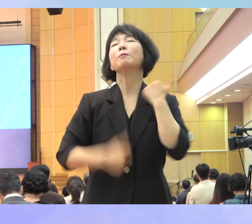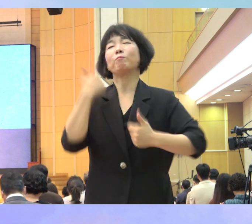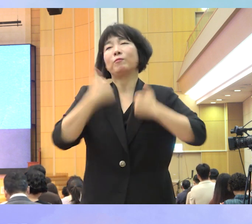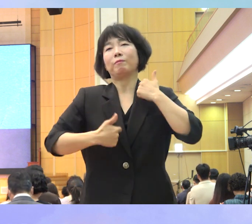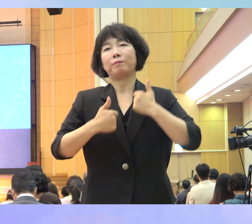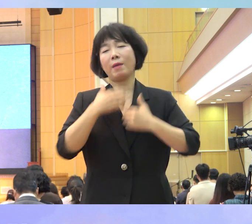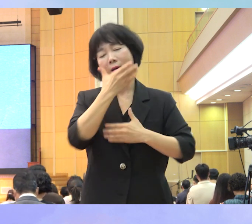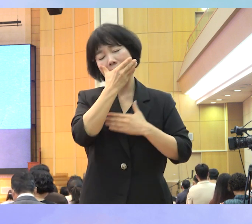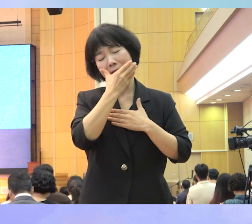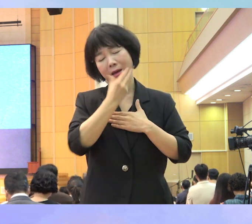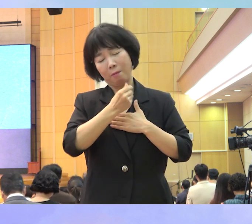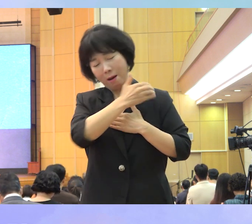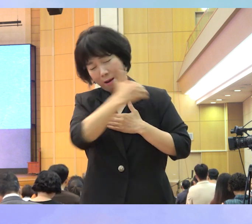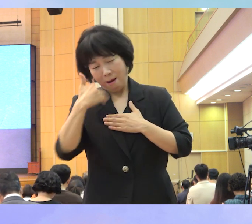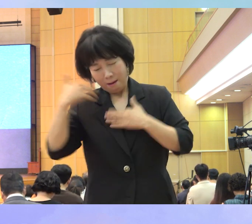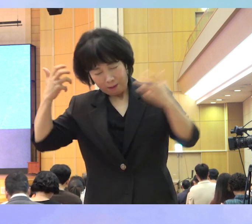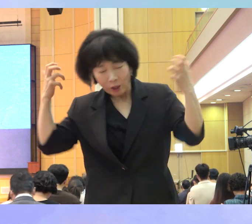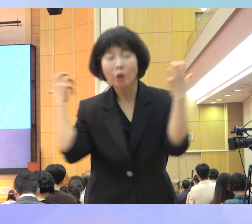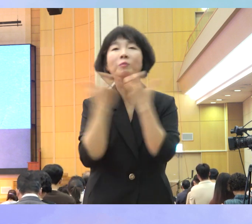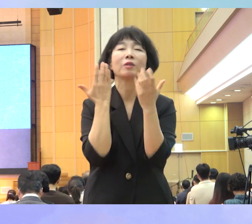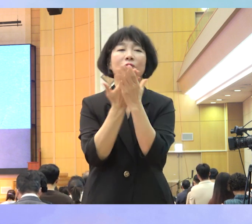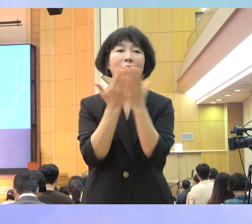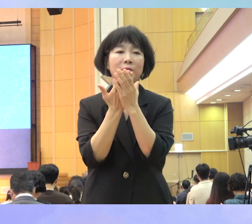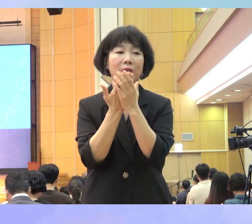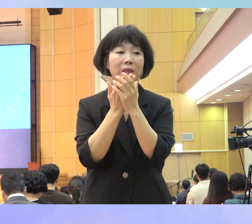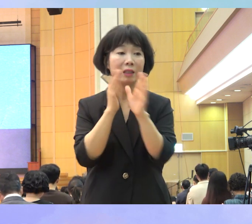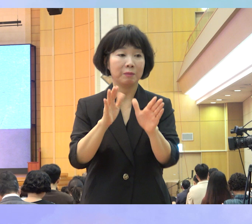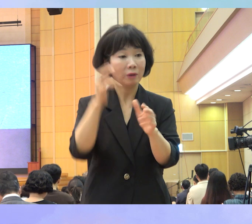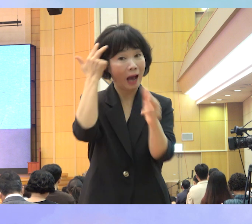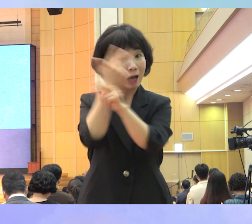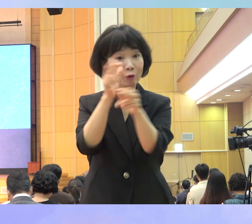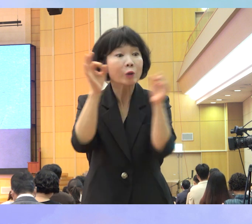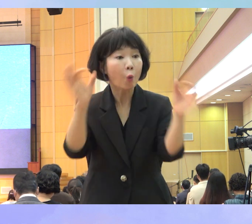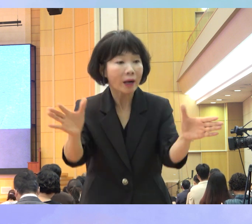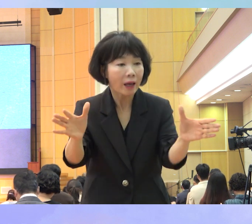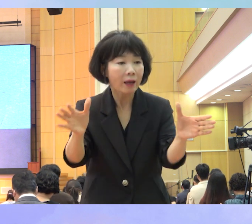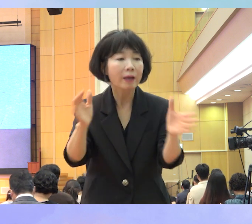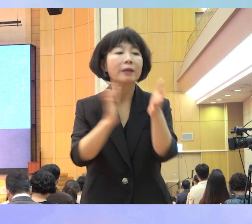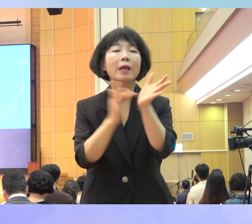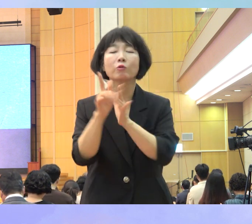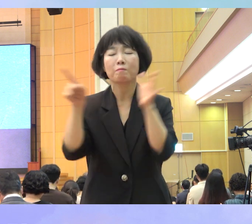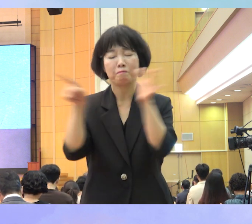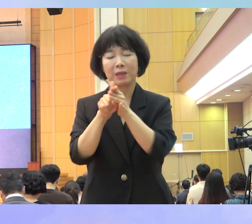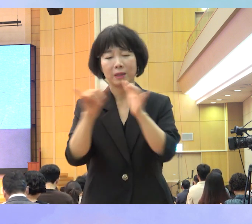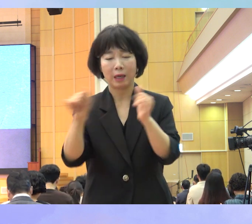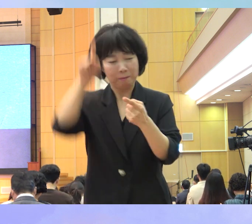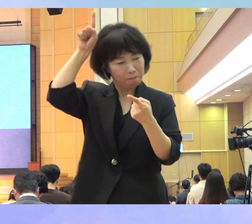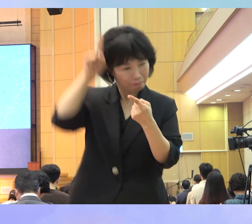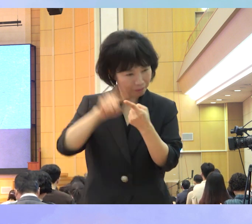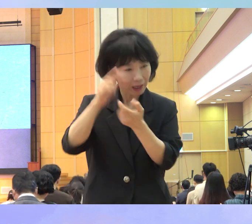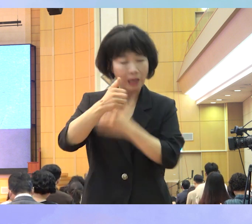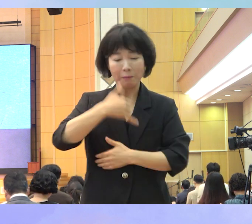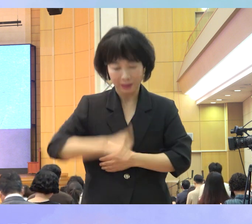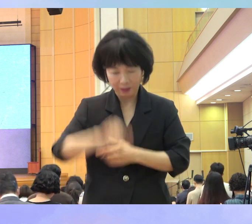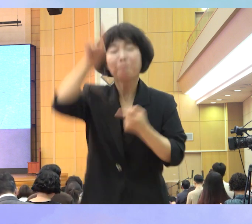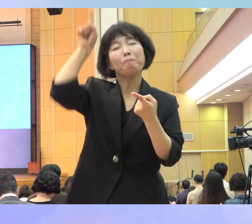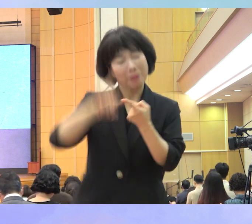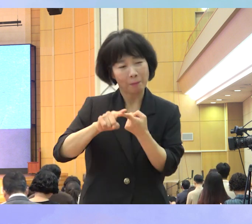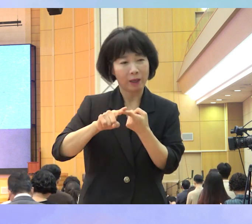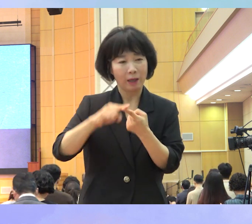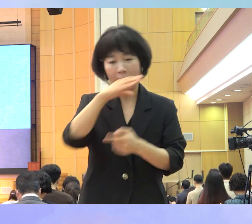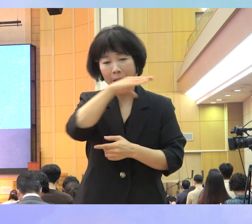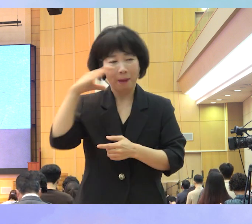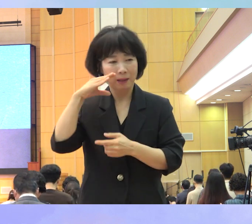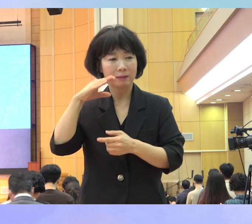기쁨과 행복이 넘쳐나게 하여 주시옵소서. 이번 일주일 동안도 크리스천으로 하나님의 자녀다운,